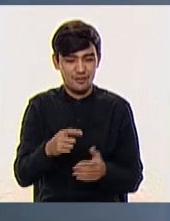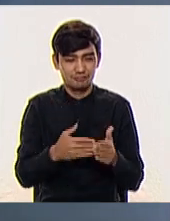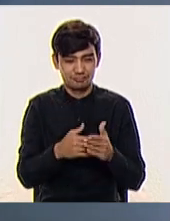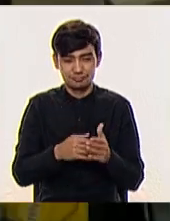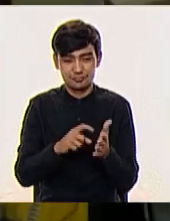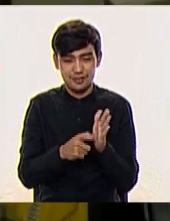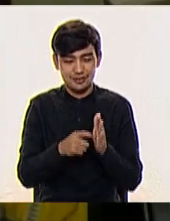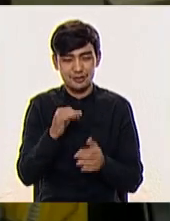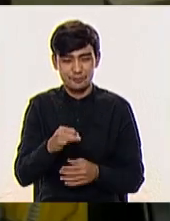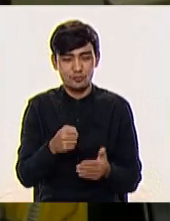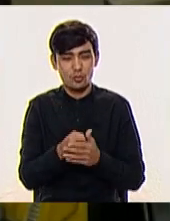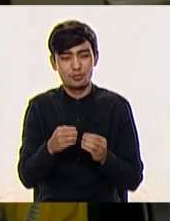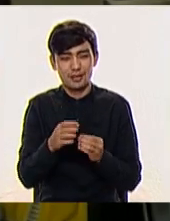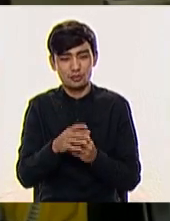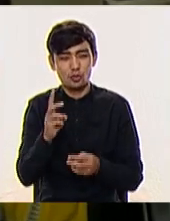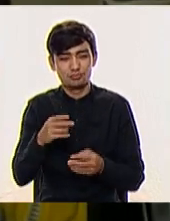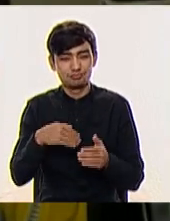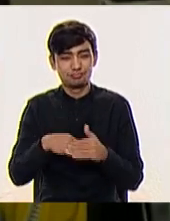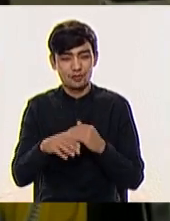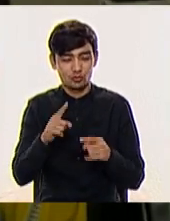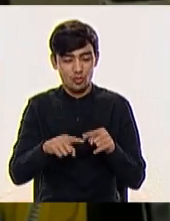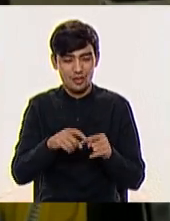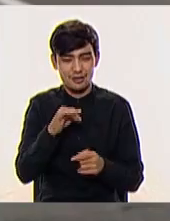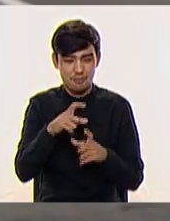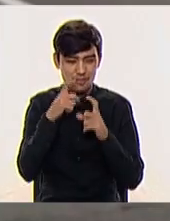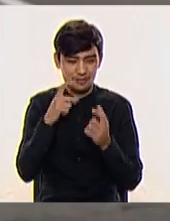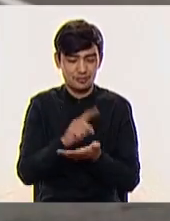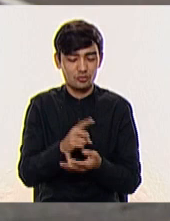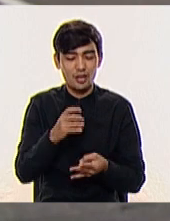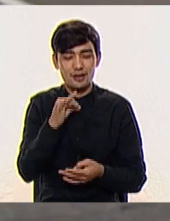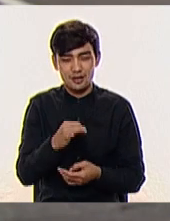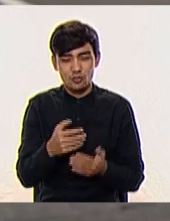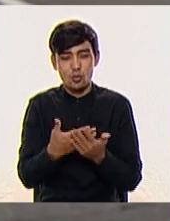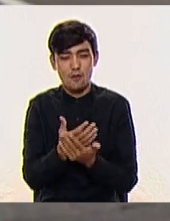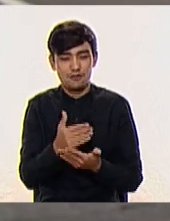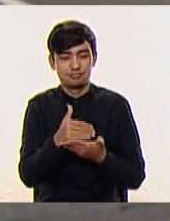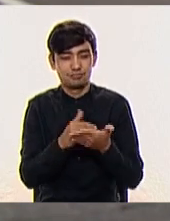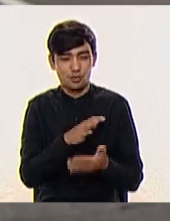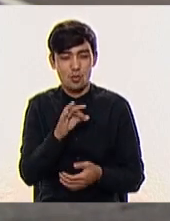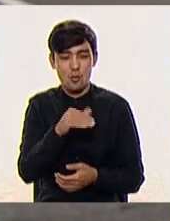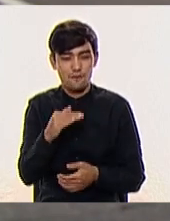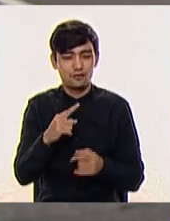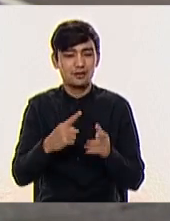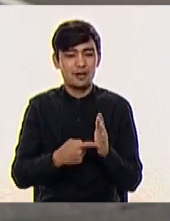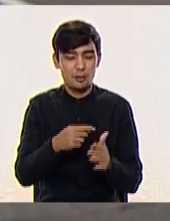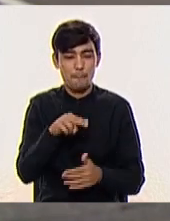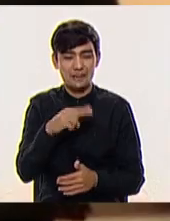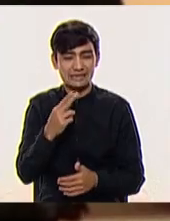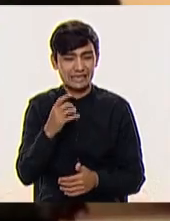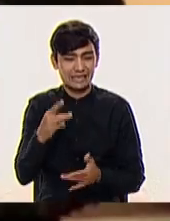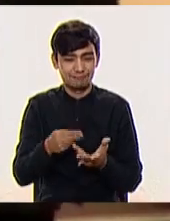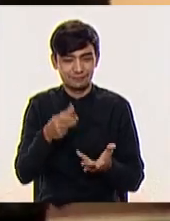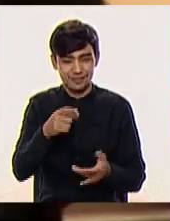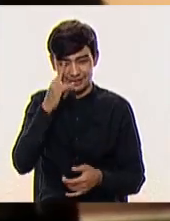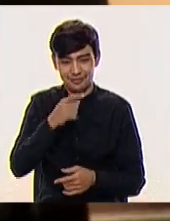до 15. При этом дети должны быть на занятиях в масках. Также по новому постановлению официально требуется ПЦР-тест по прилету